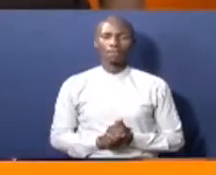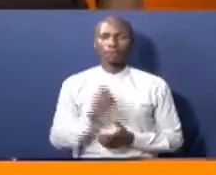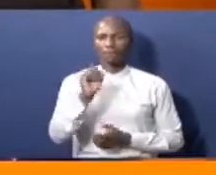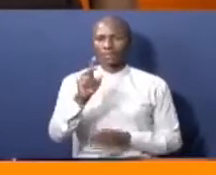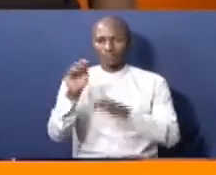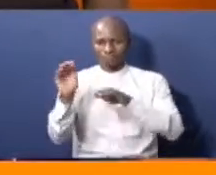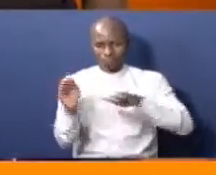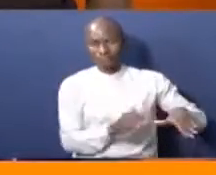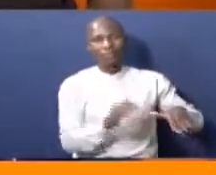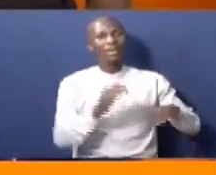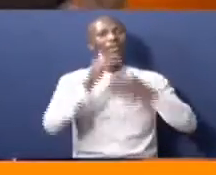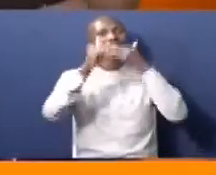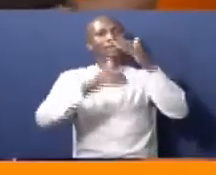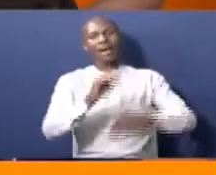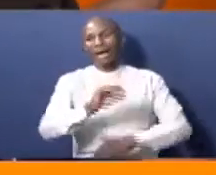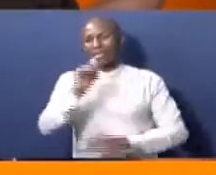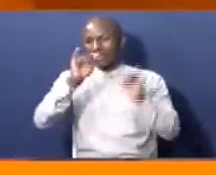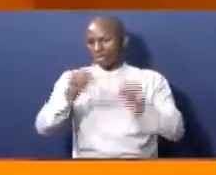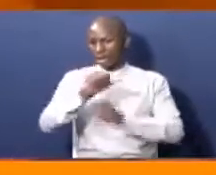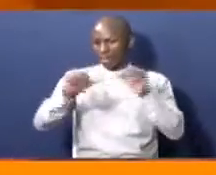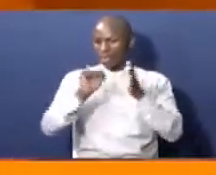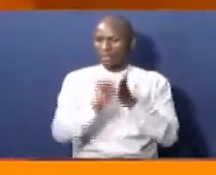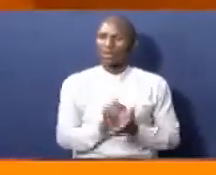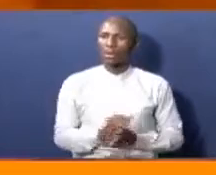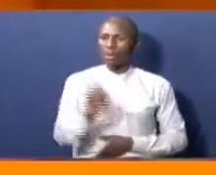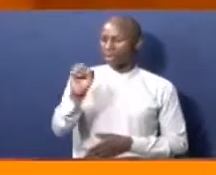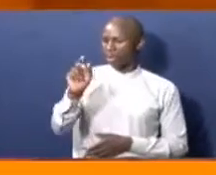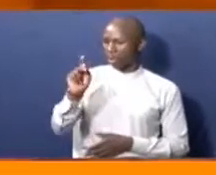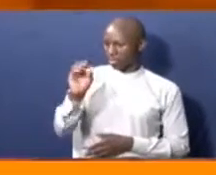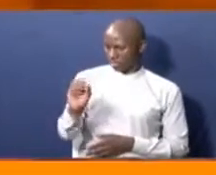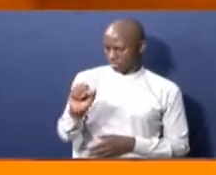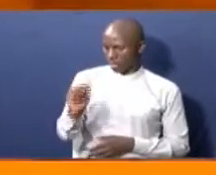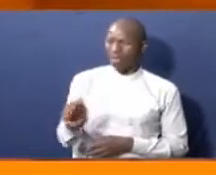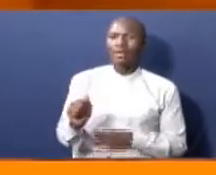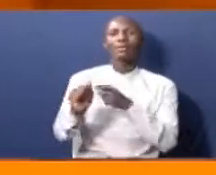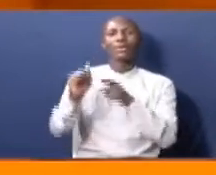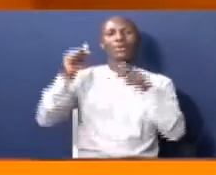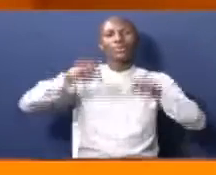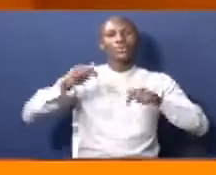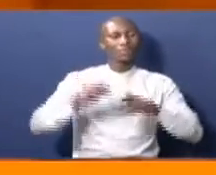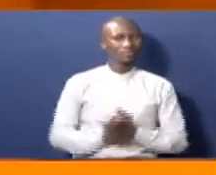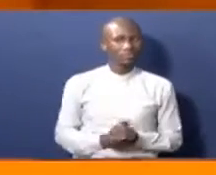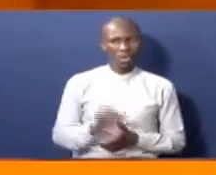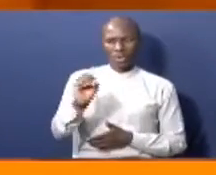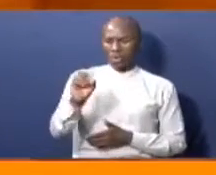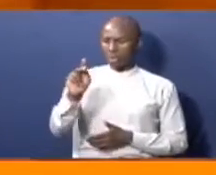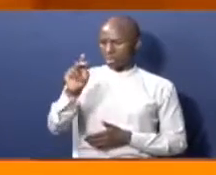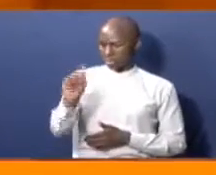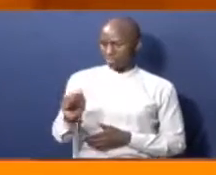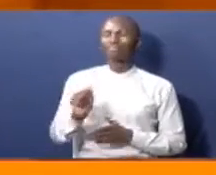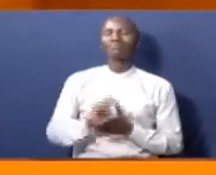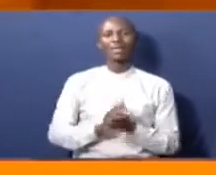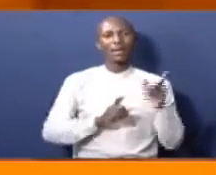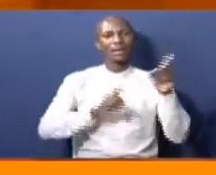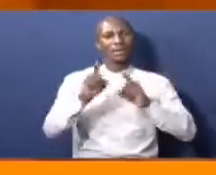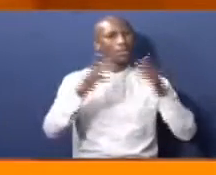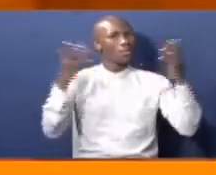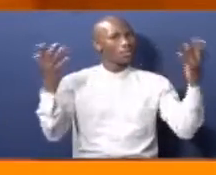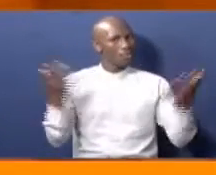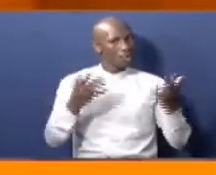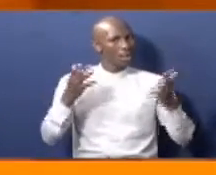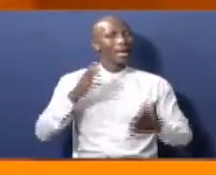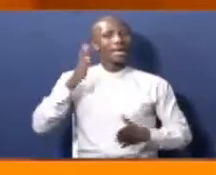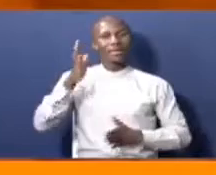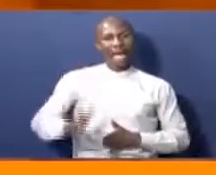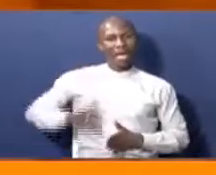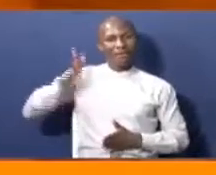Tuisonga na metu kunikile mauvoma koneti yungu watanio ya oka. Valamu denyani wa umundi ni mavikia kuibi wa maitambu gangalikoni ya